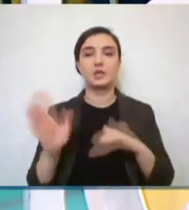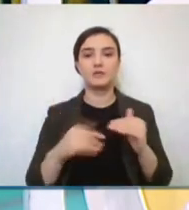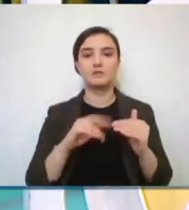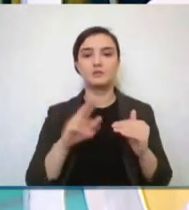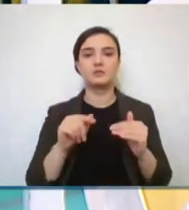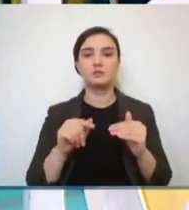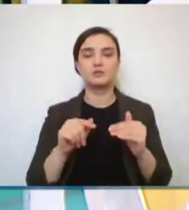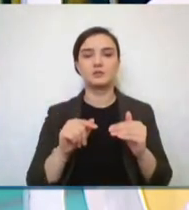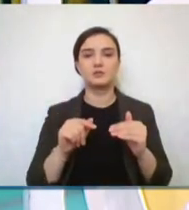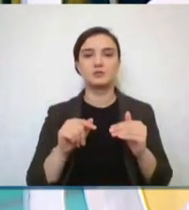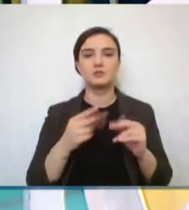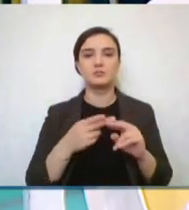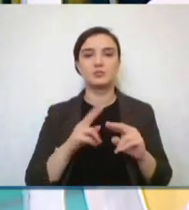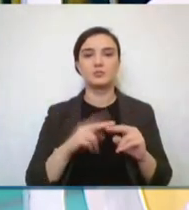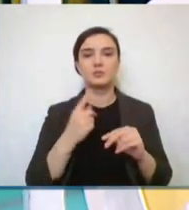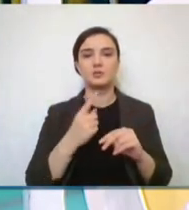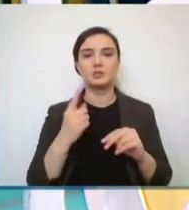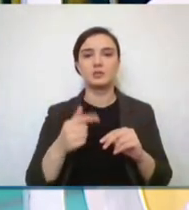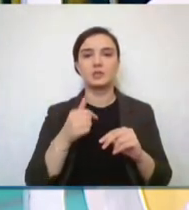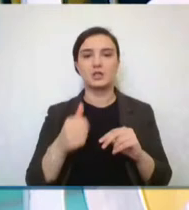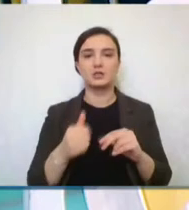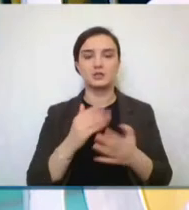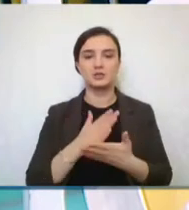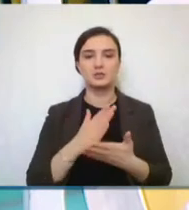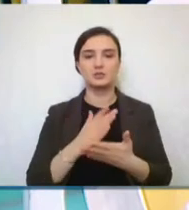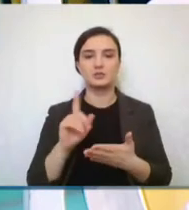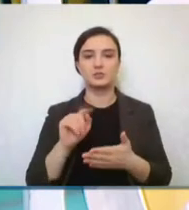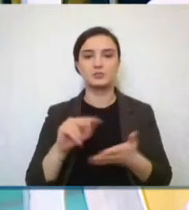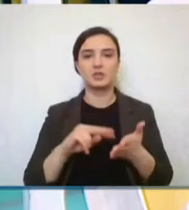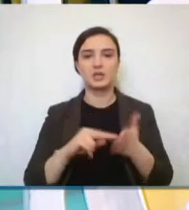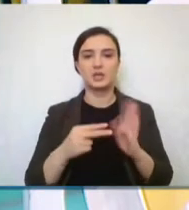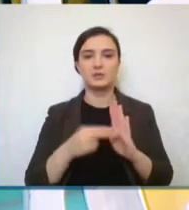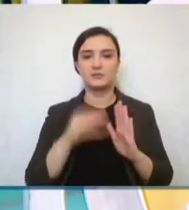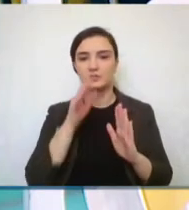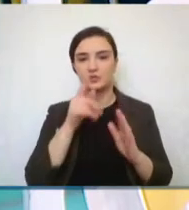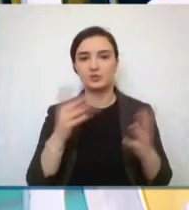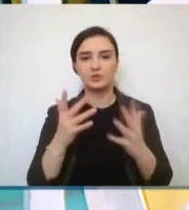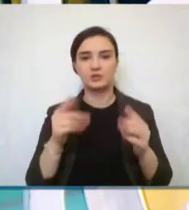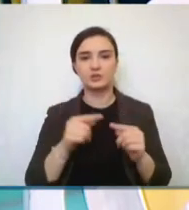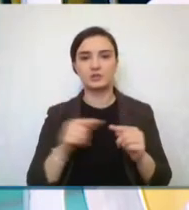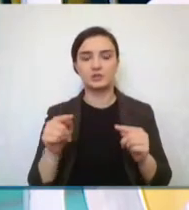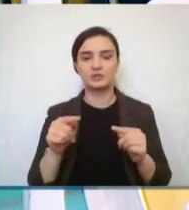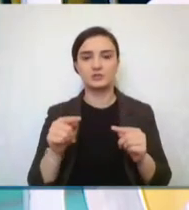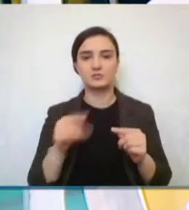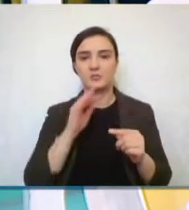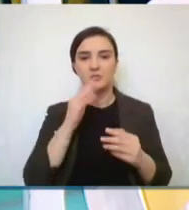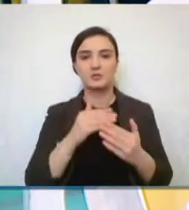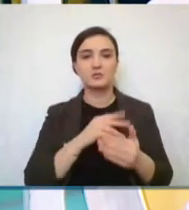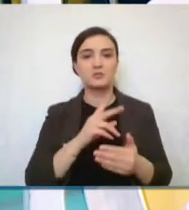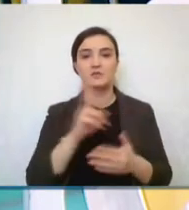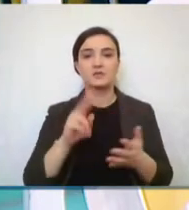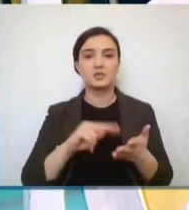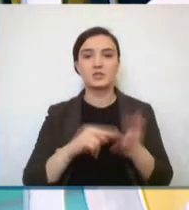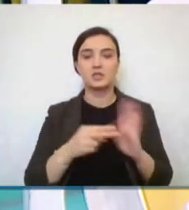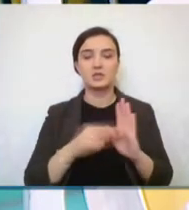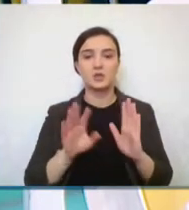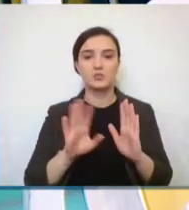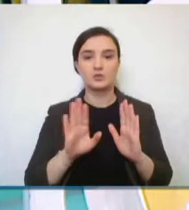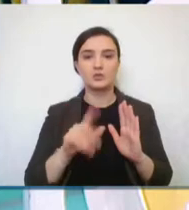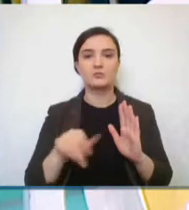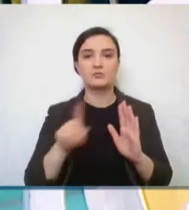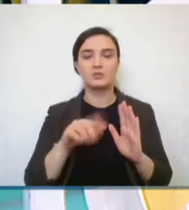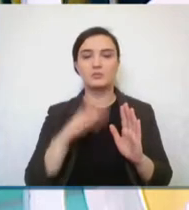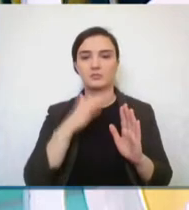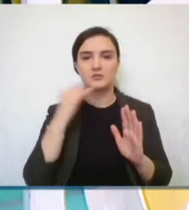და ამიტომ ერთ-ერთი კაი მომენტი არის დაგეგმვის მომენტი დღის. ახლა ვისაც მანამდე არ დაუგეგმია, ამ შემთხვევაში ბევრ ფსიქოლოგიურ